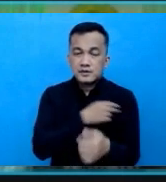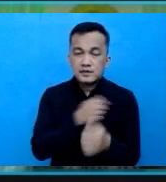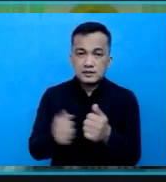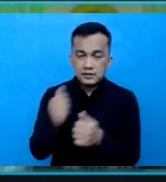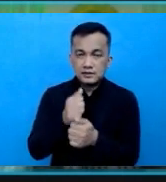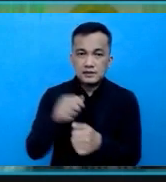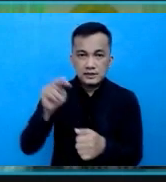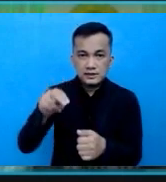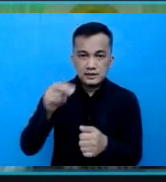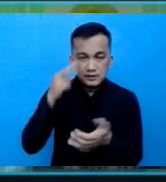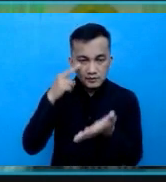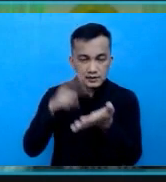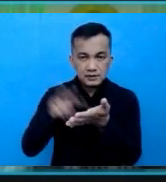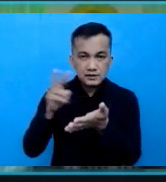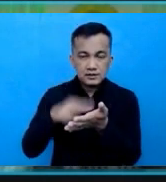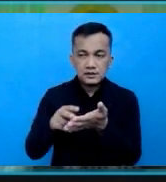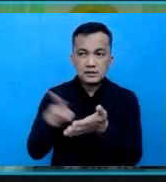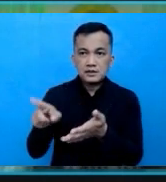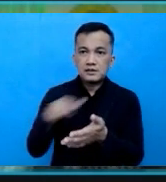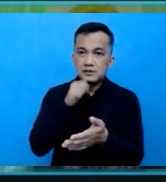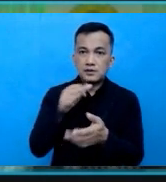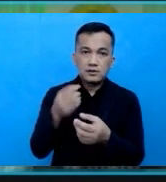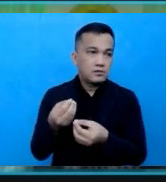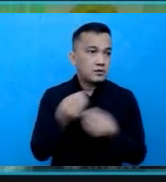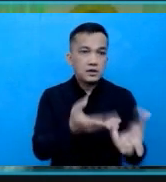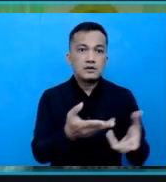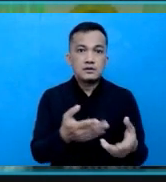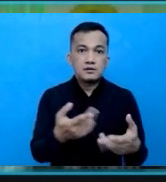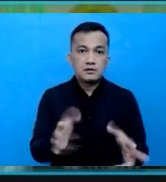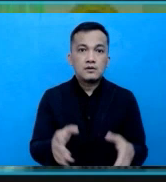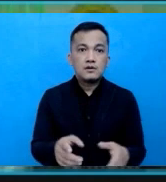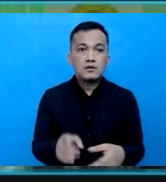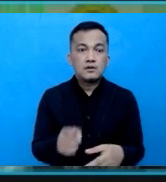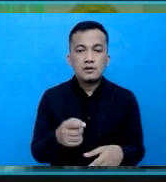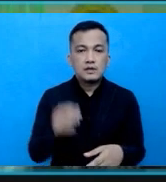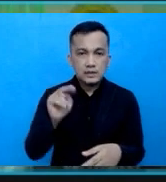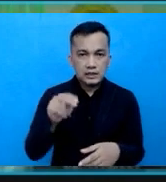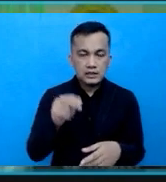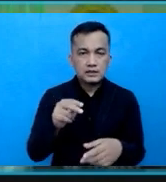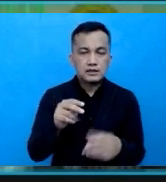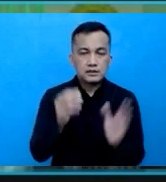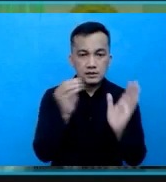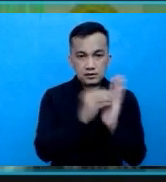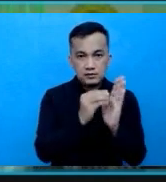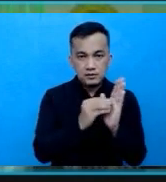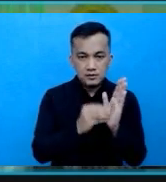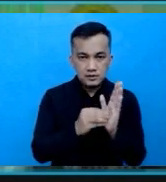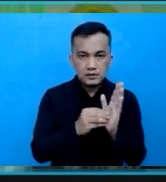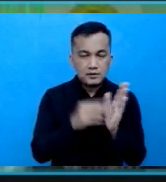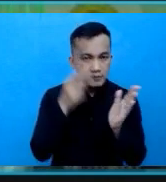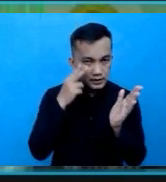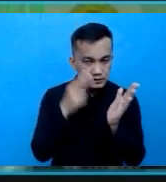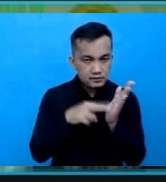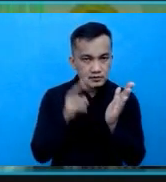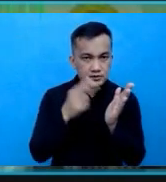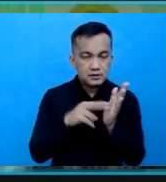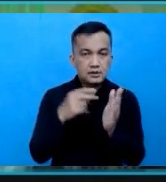pwedeng basta magbigay lang po tayo. So kailangan na italagang validated ng ating pong